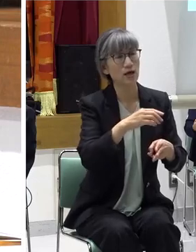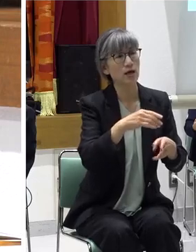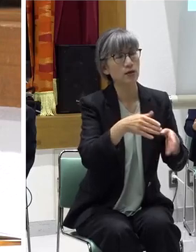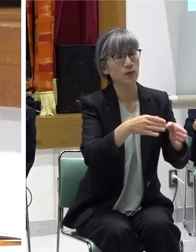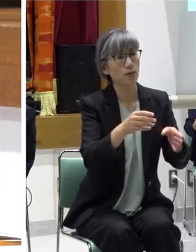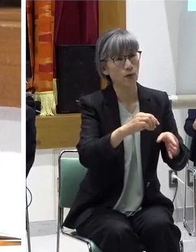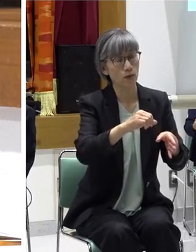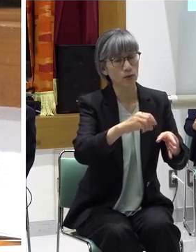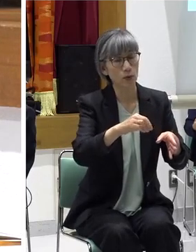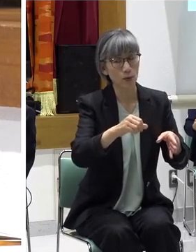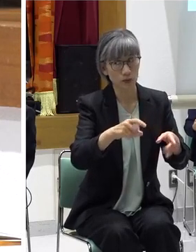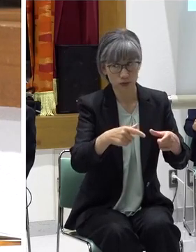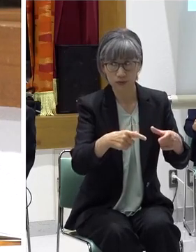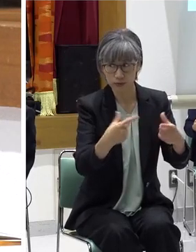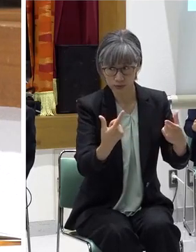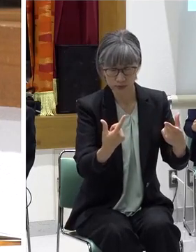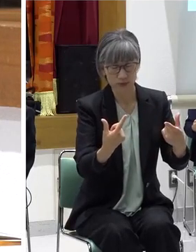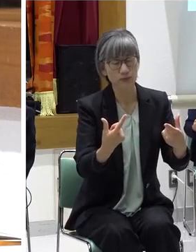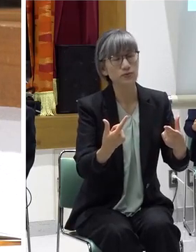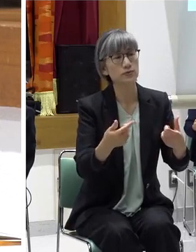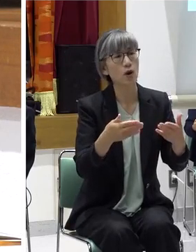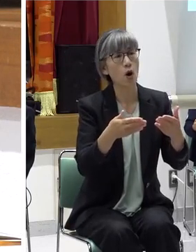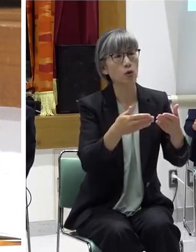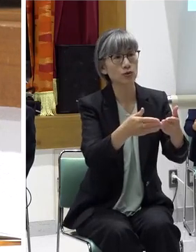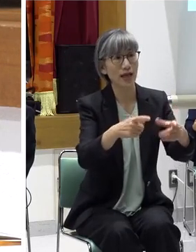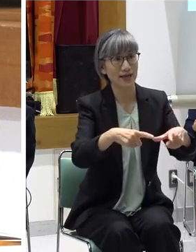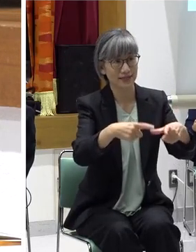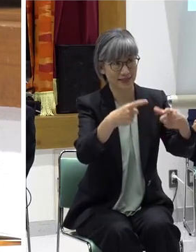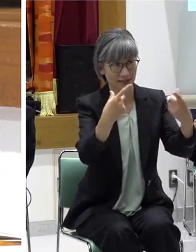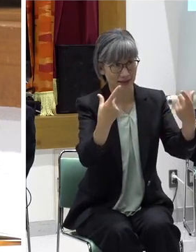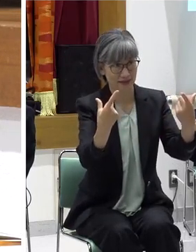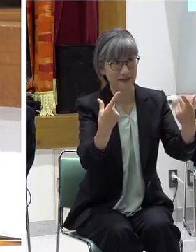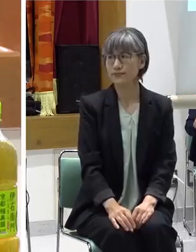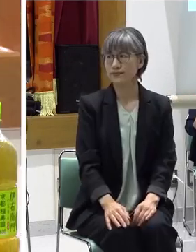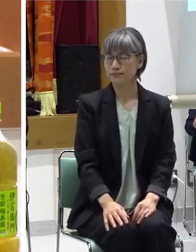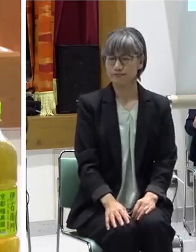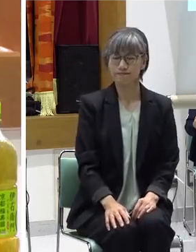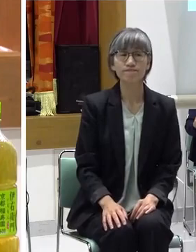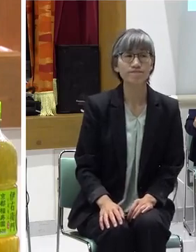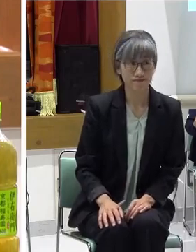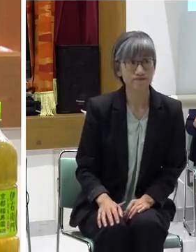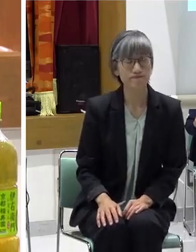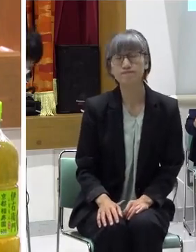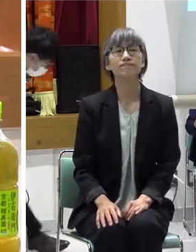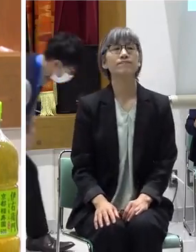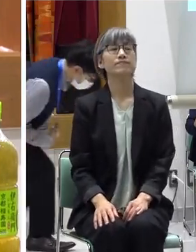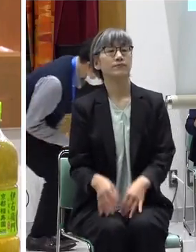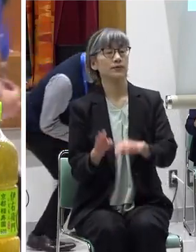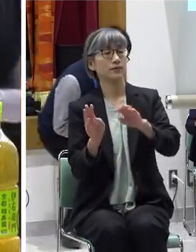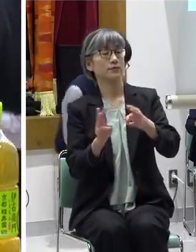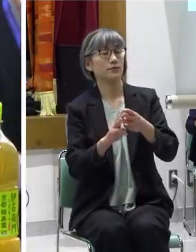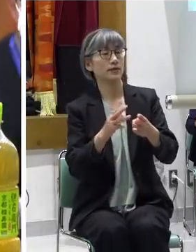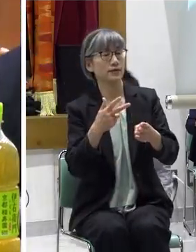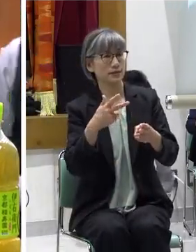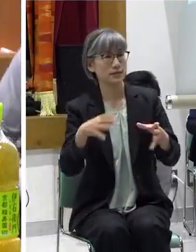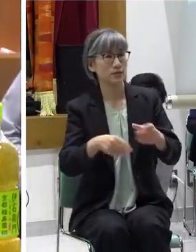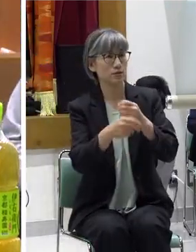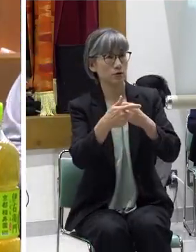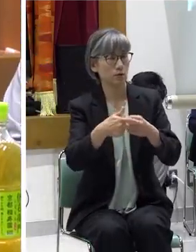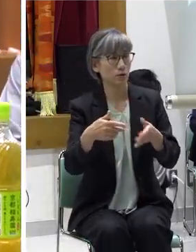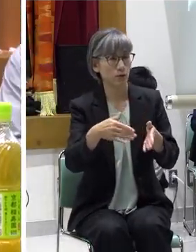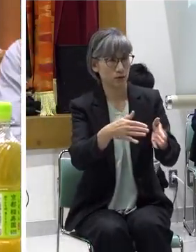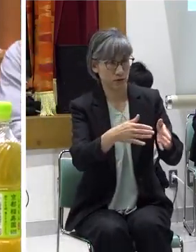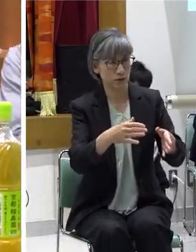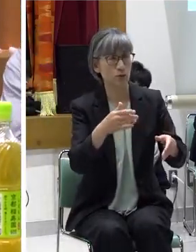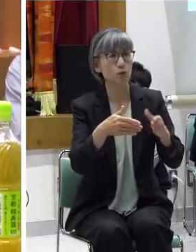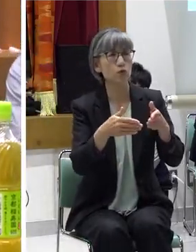から、ご報告をよろしくお願いをいたします。 はい、それでは吹田市総務交通室船木と申